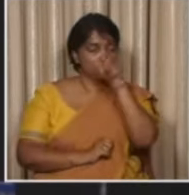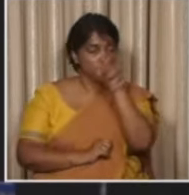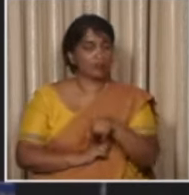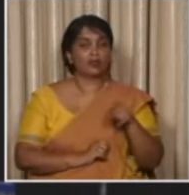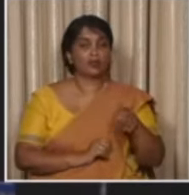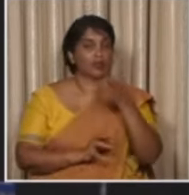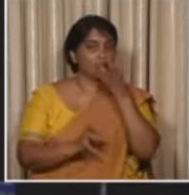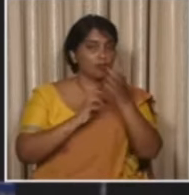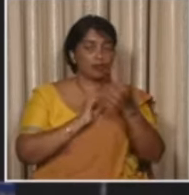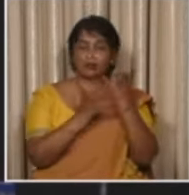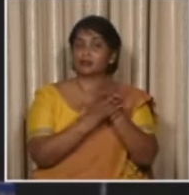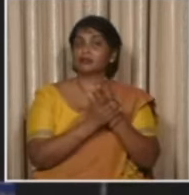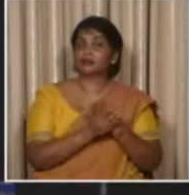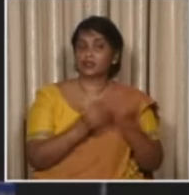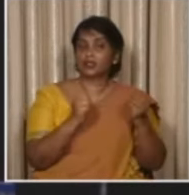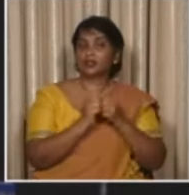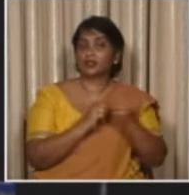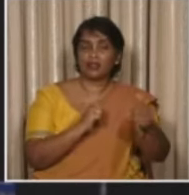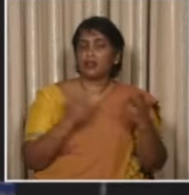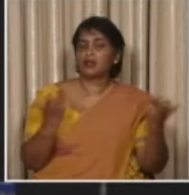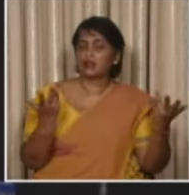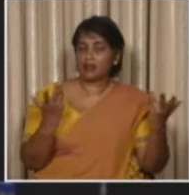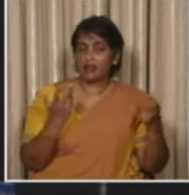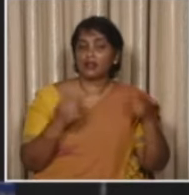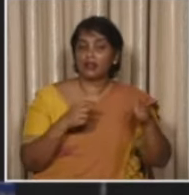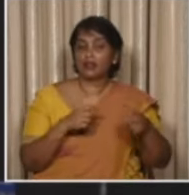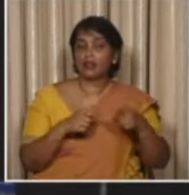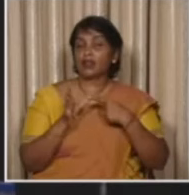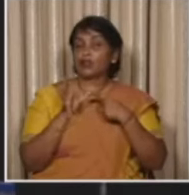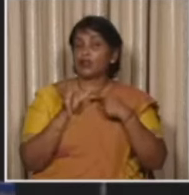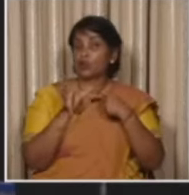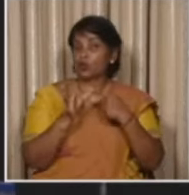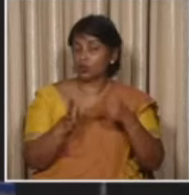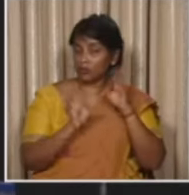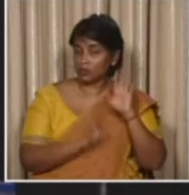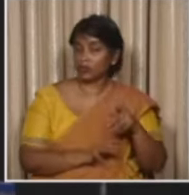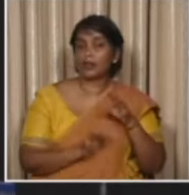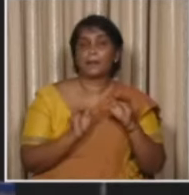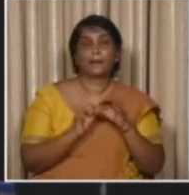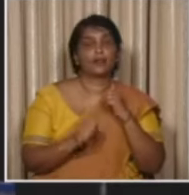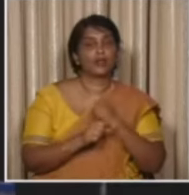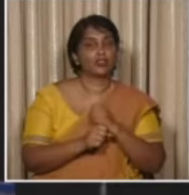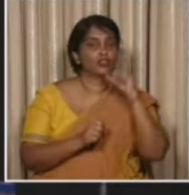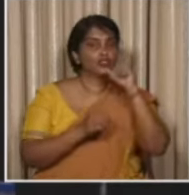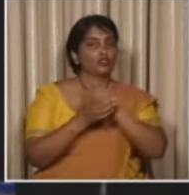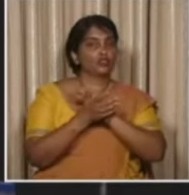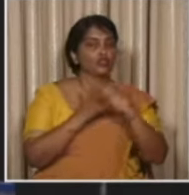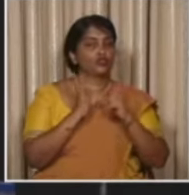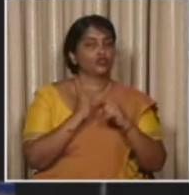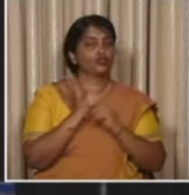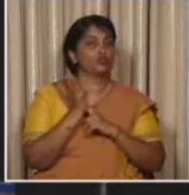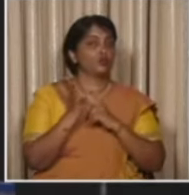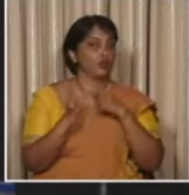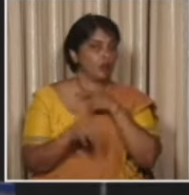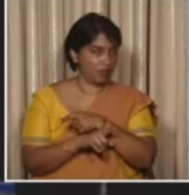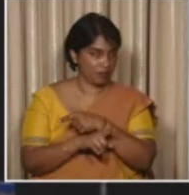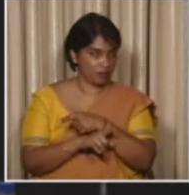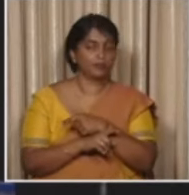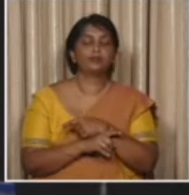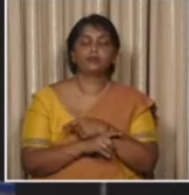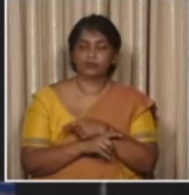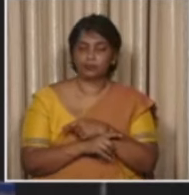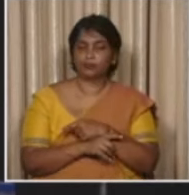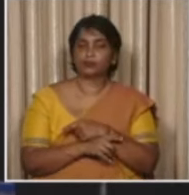ප්‍රහාරය වළක්වා ගැනීමට කටයුතු කරේ නැත්තේ? ඒකට උත්තර දෙන්න ඕන බ්‍රිගේඩිය චූලා කොඩිතුවක්කු කියලා අපි කියනවා. ඒ වගේම